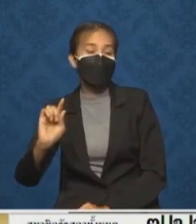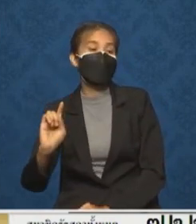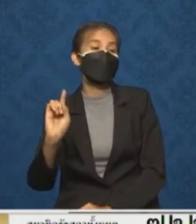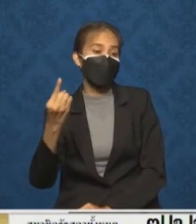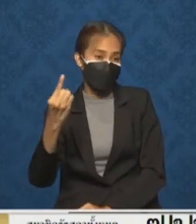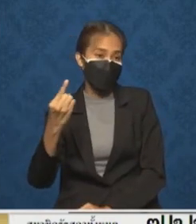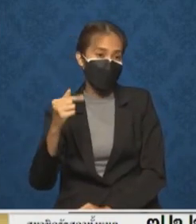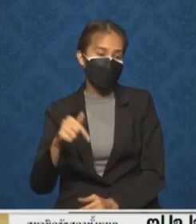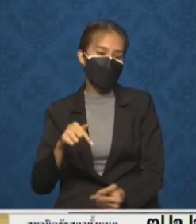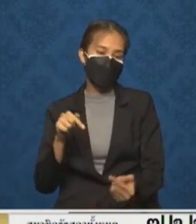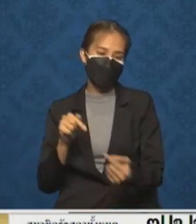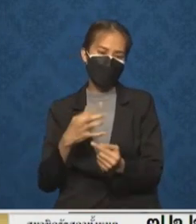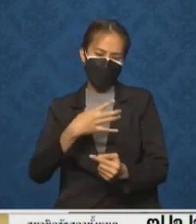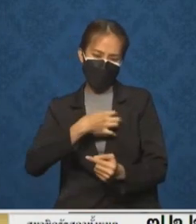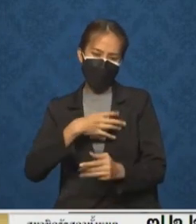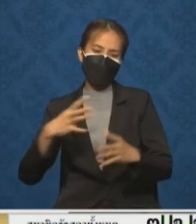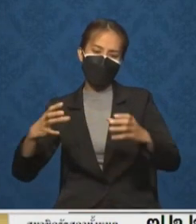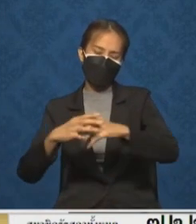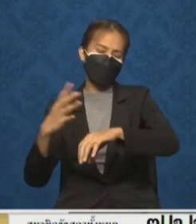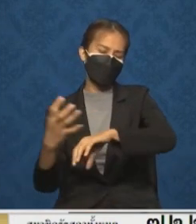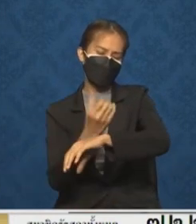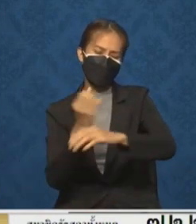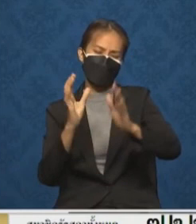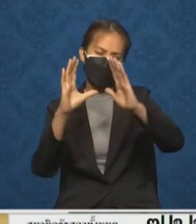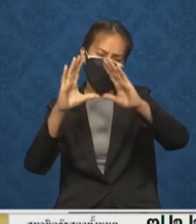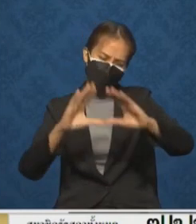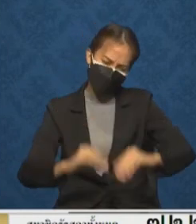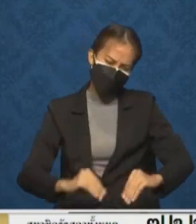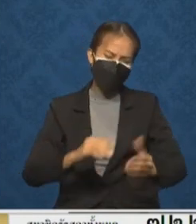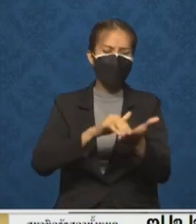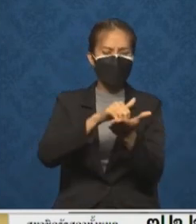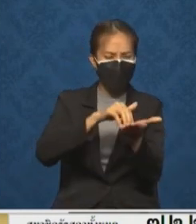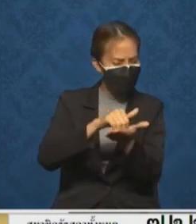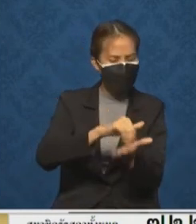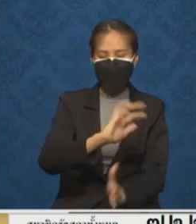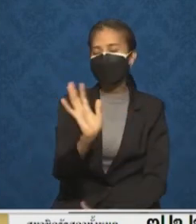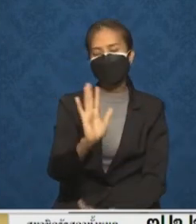ทำลายระบบพรรคการเมืองให้อ่อนแอลงมันไม่ใช่วิธีการที่ถูกต้องครับ